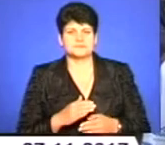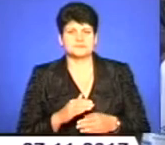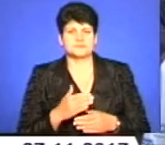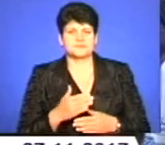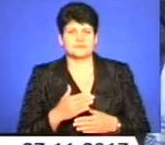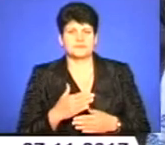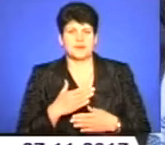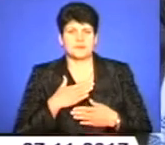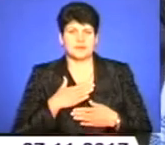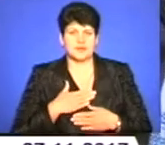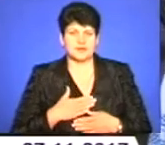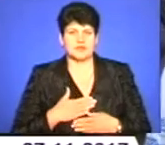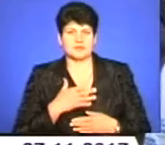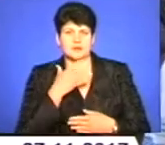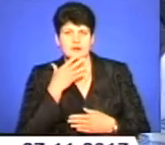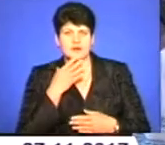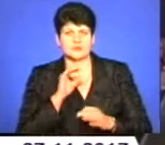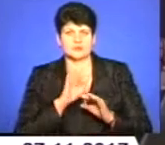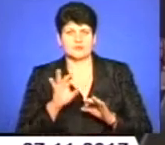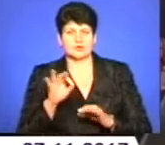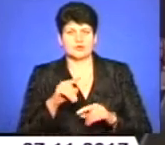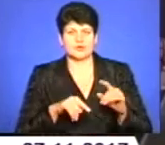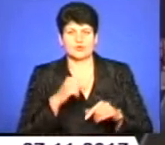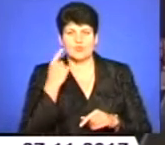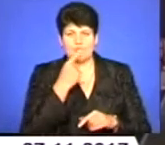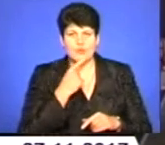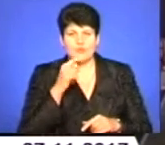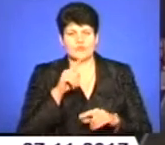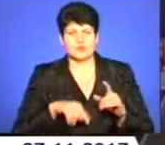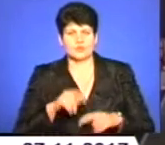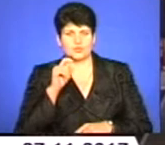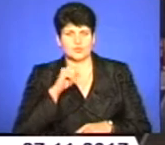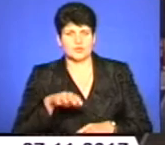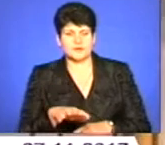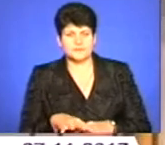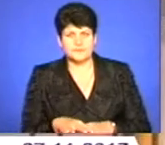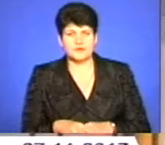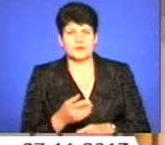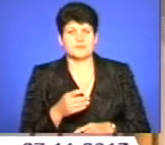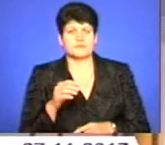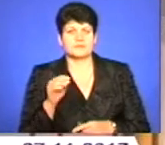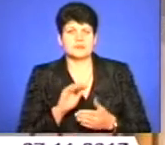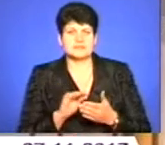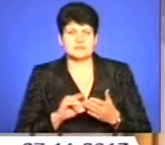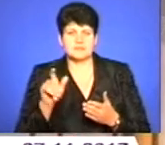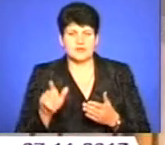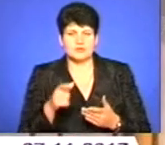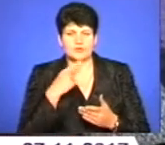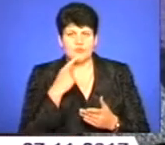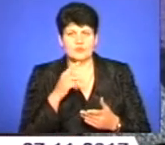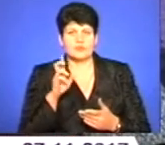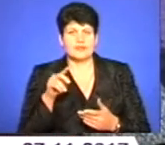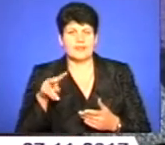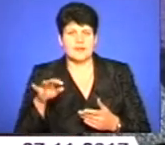гарно оспівують рідну мову, рідну країну. Письменник Олег Герман переконаний, що Богдан Лепкий залишив нам багато